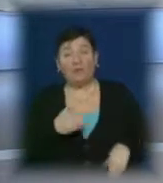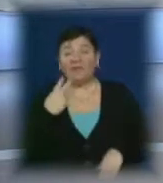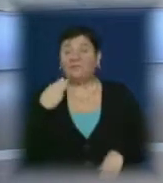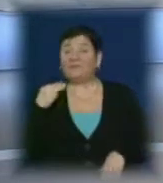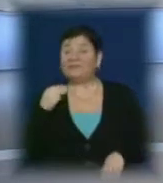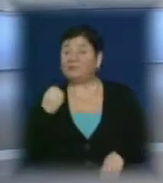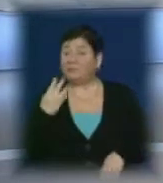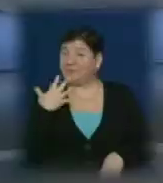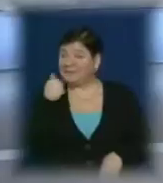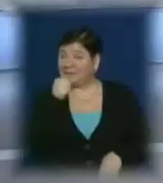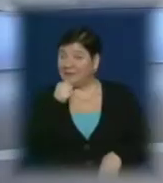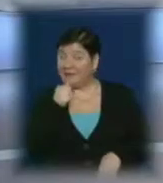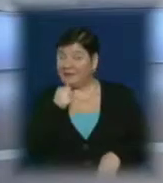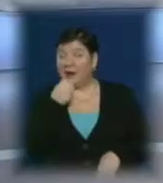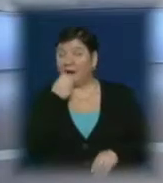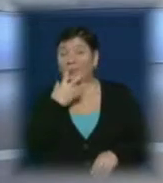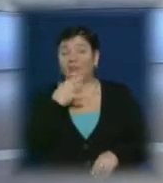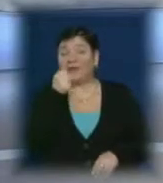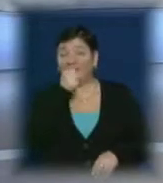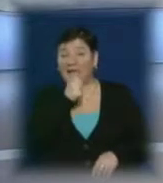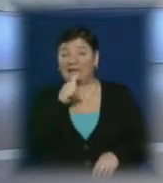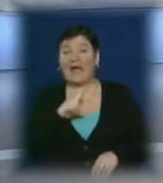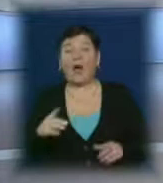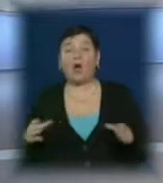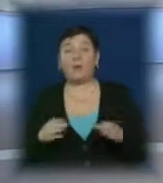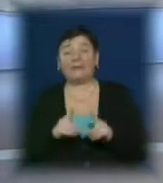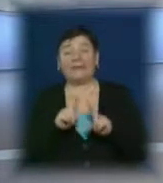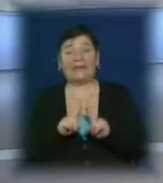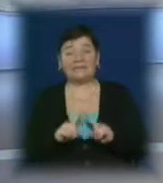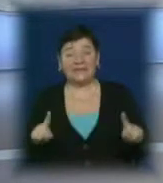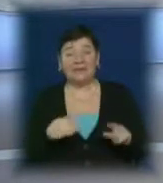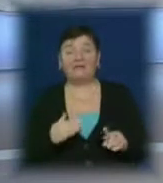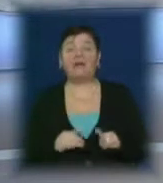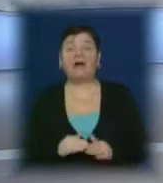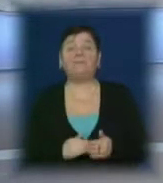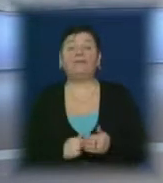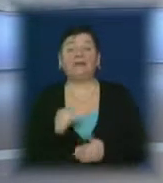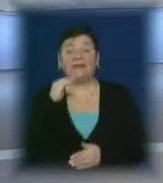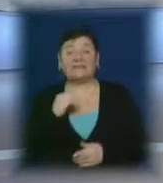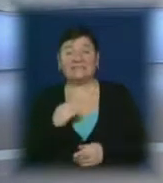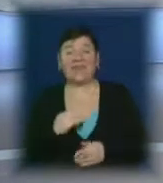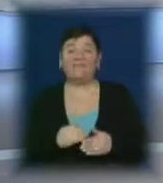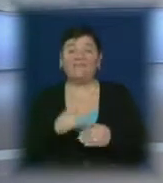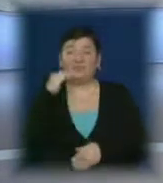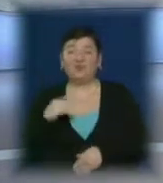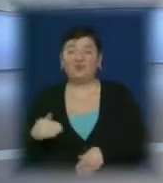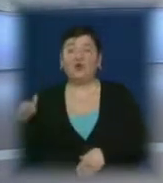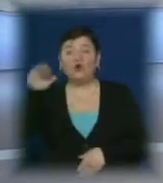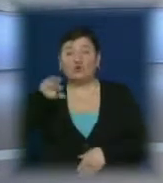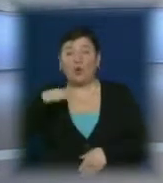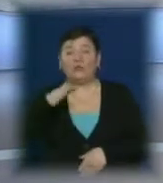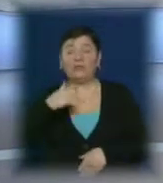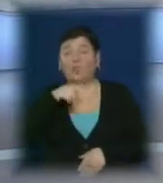2015-й особливо плідним був для команди «Хуст Екстрім». Вона піднялась на найвищу сходинку п'єдесталу пошани в